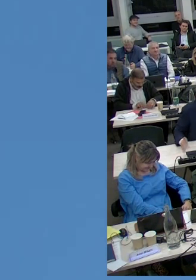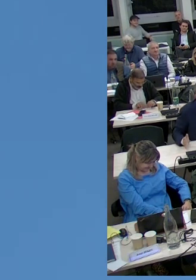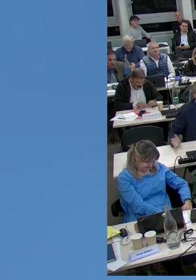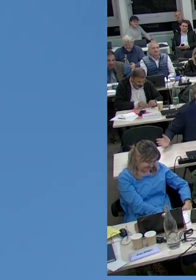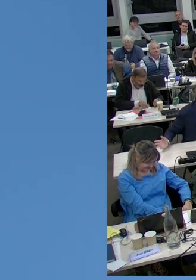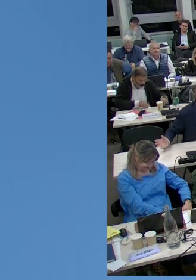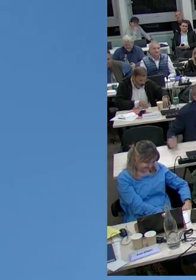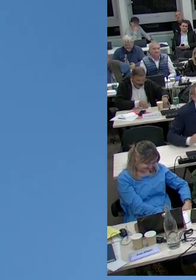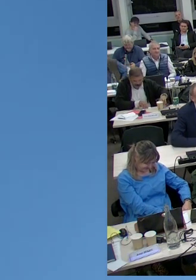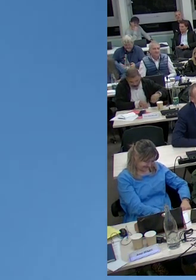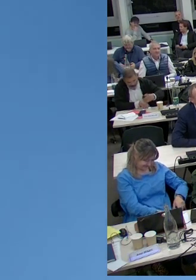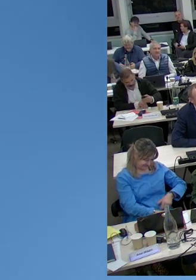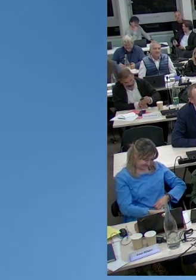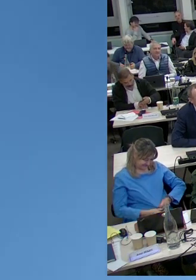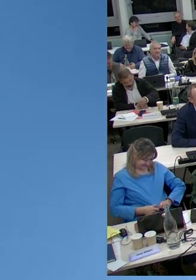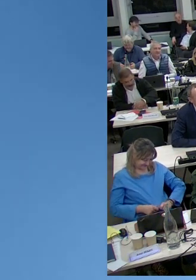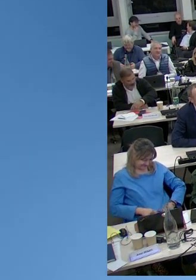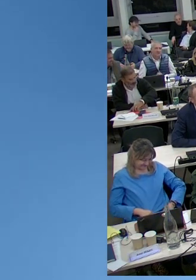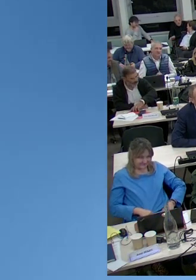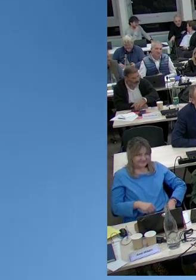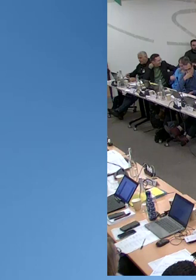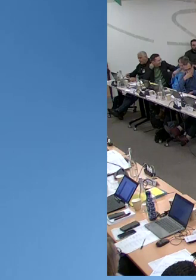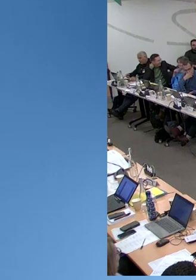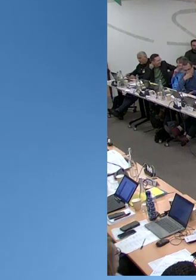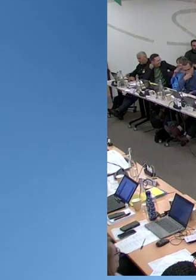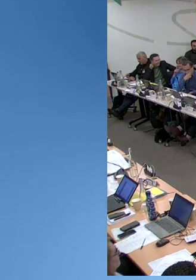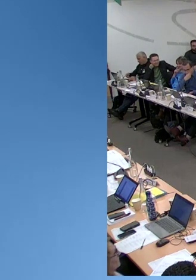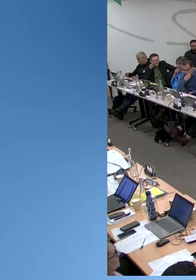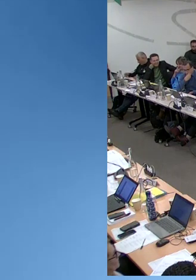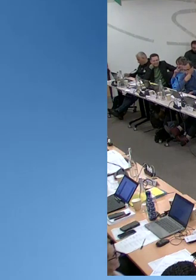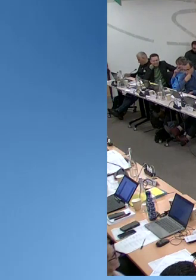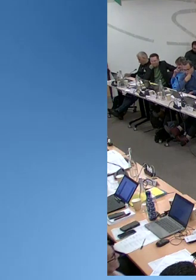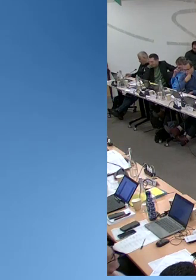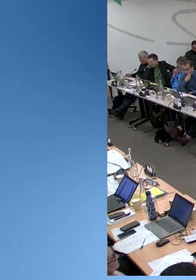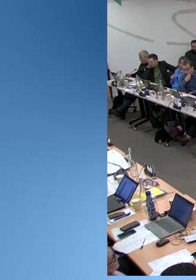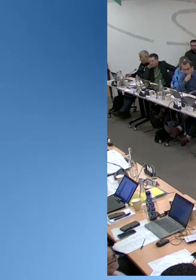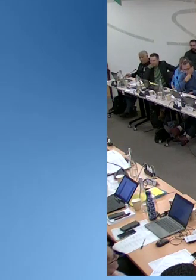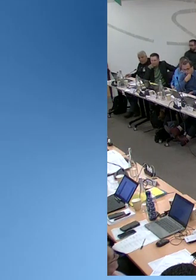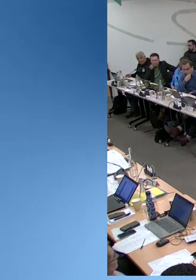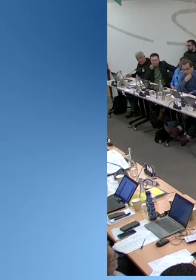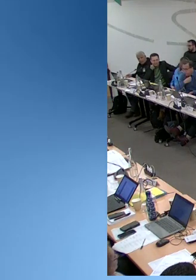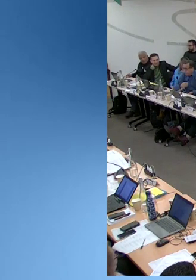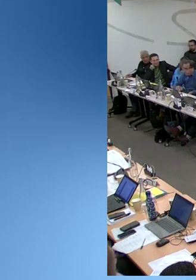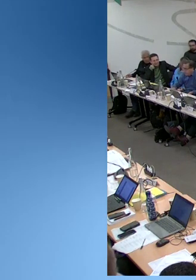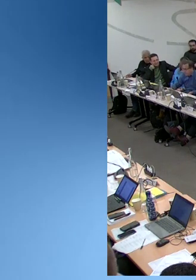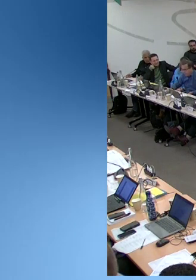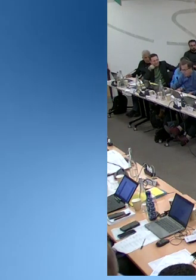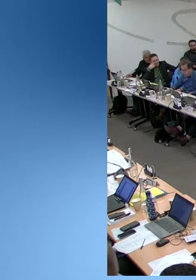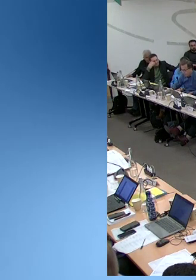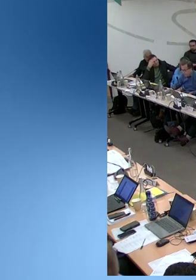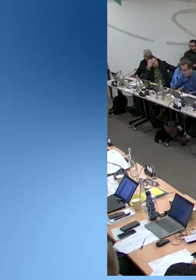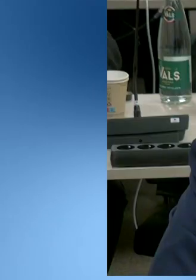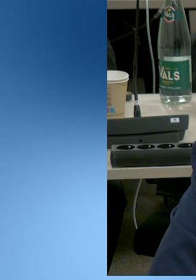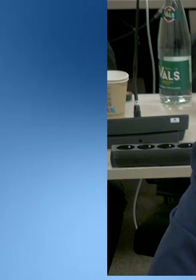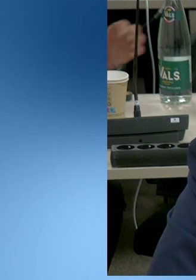Janeiro vous voyez le rapport et puis là je pose une deuxième question qui me semble importante puisqueen fait elle découle la la la la PO et la vision qu'on